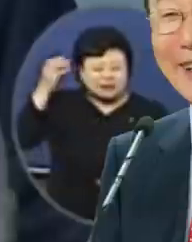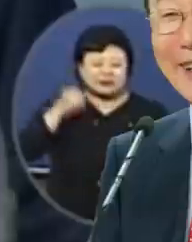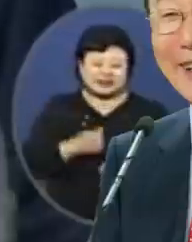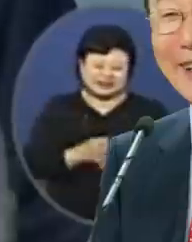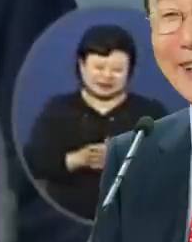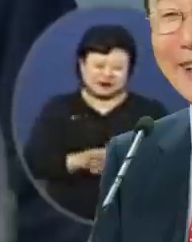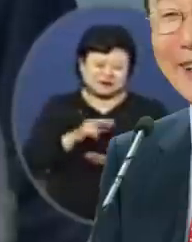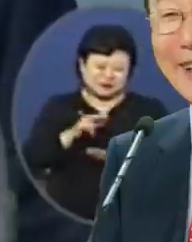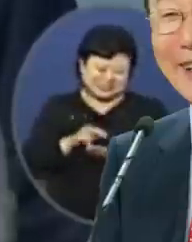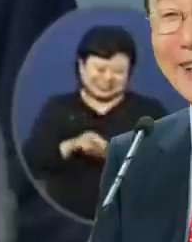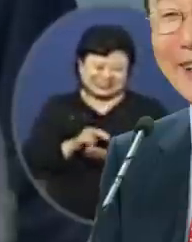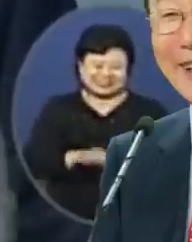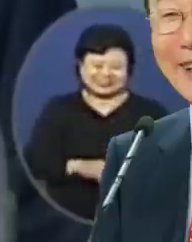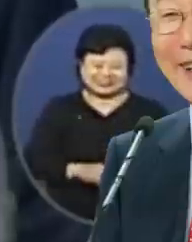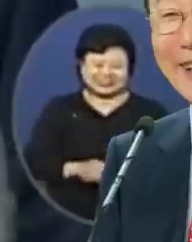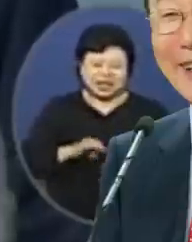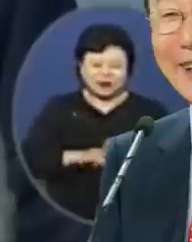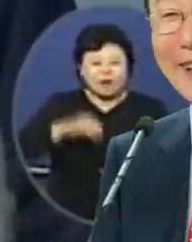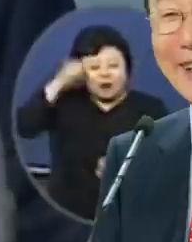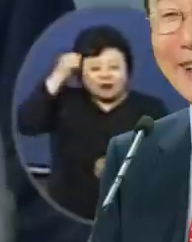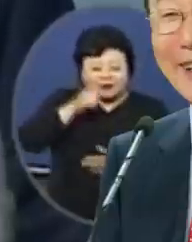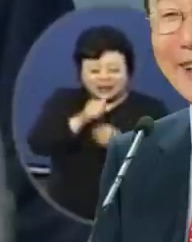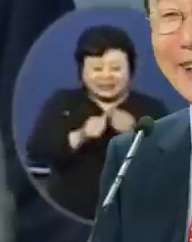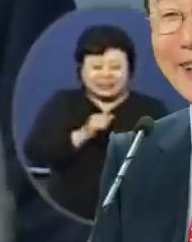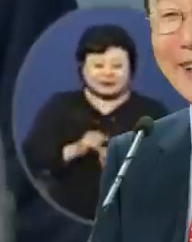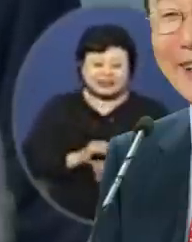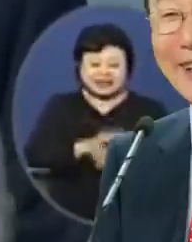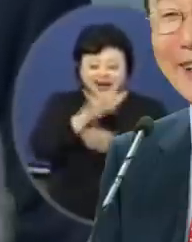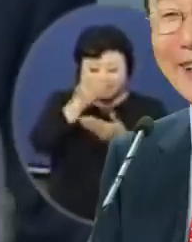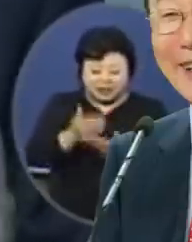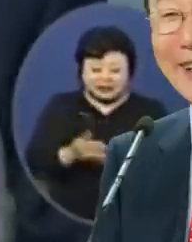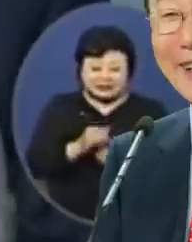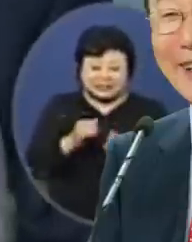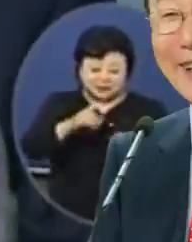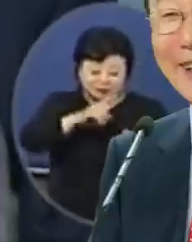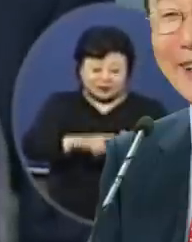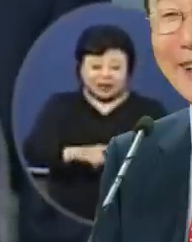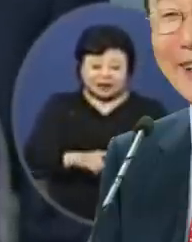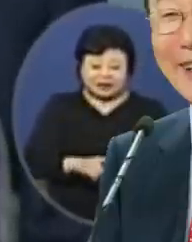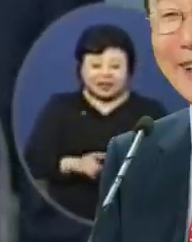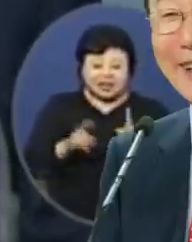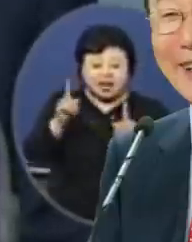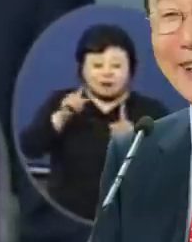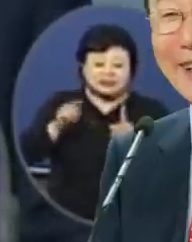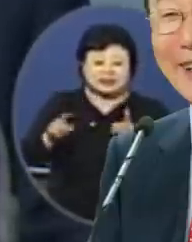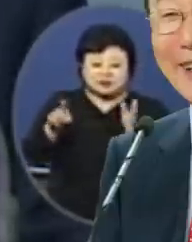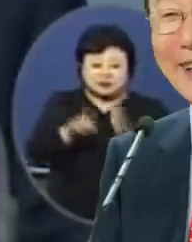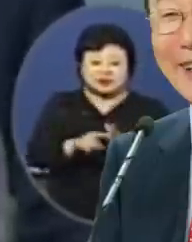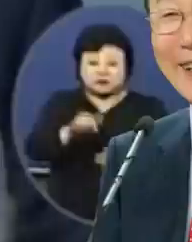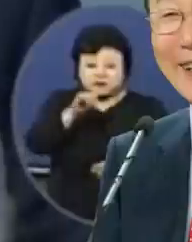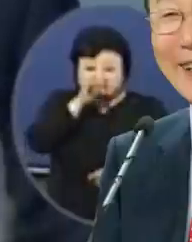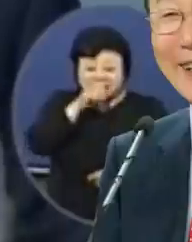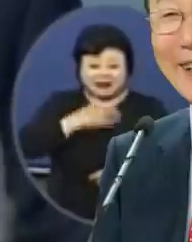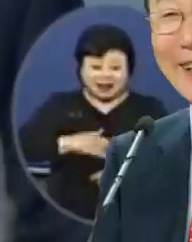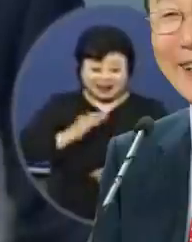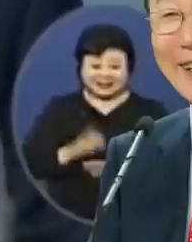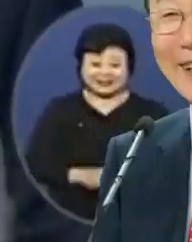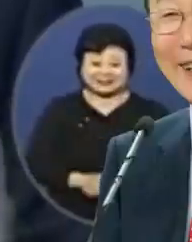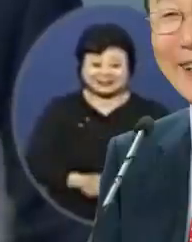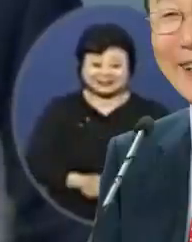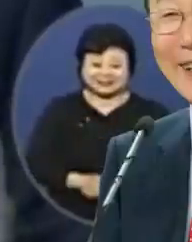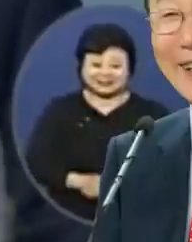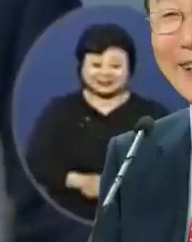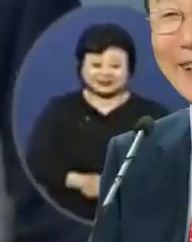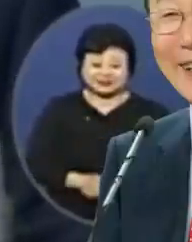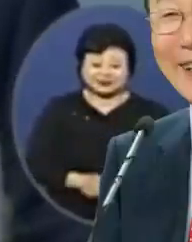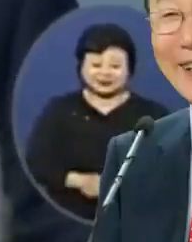그렇지 꼭 기억하고 하나님의 사랑받는 사람들로서 1%의 믿음은 있다는 것을 알아야 되는 것입니다.